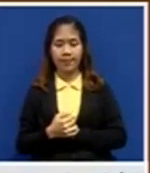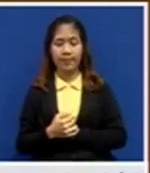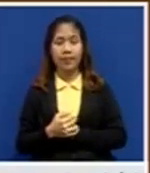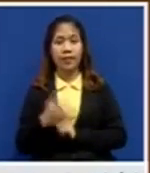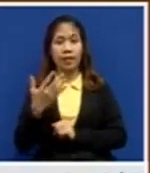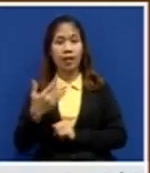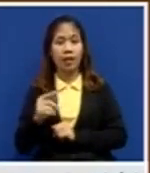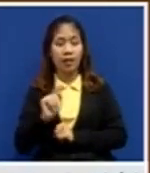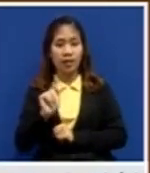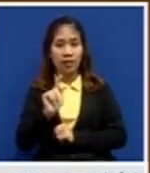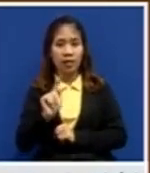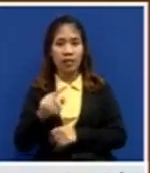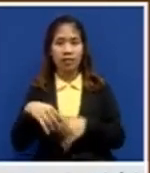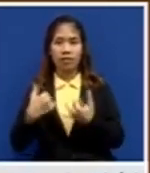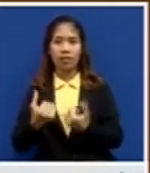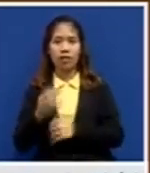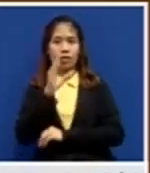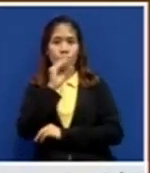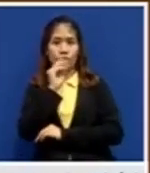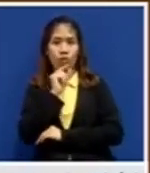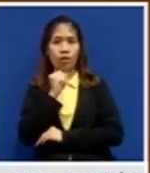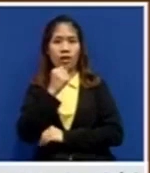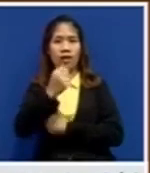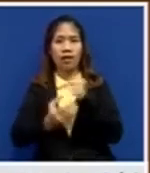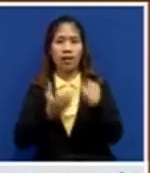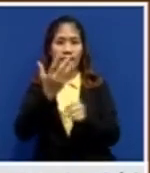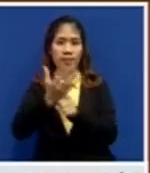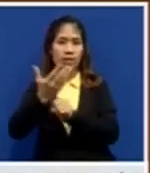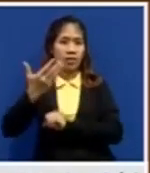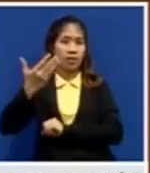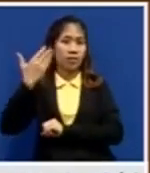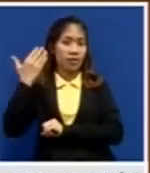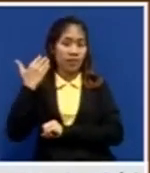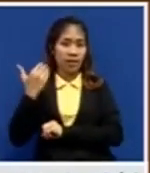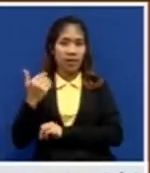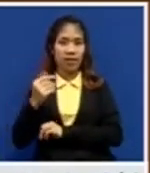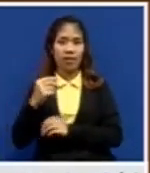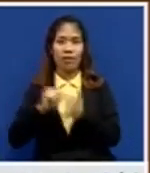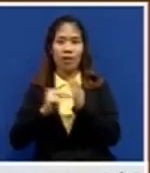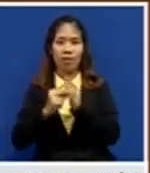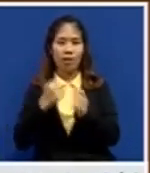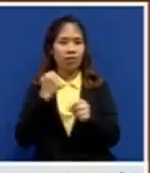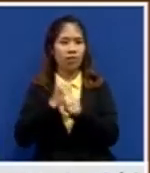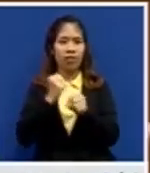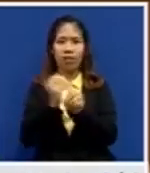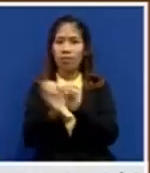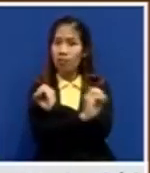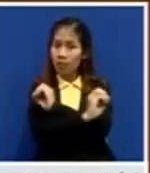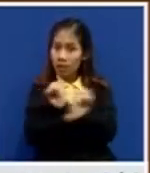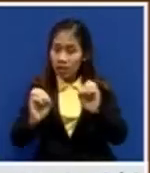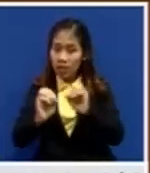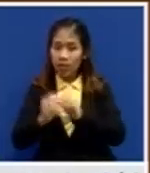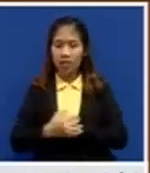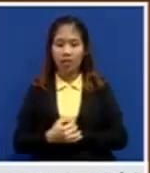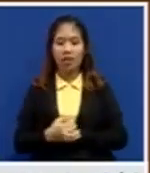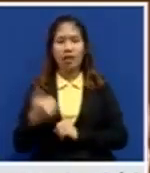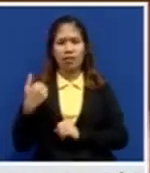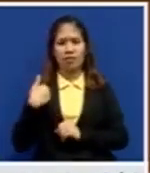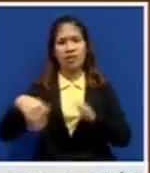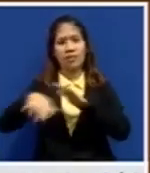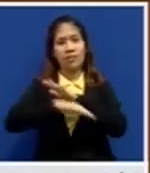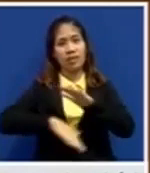แล้วอย่างนี้ท่านยังบอกหรือว่าใน5ปีที่ผ่านมาไม่ได้ทำอะไรระวังพื้นฐานให้ท่านหมดแล้ว